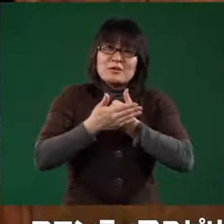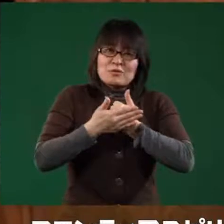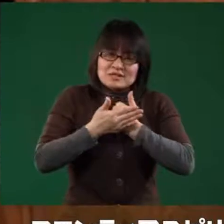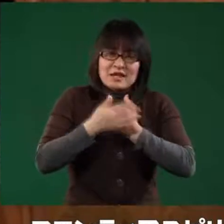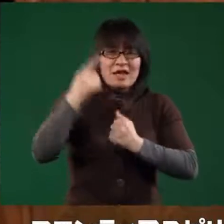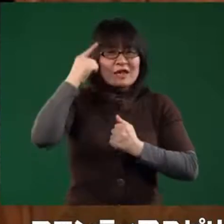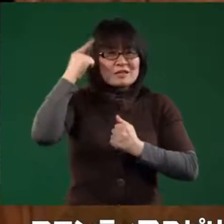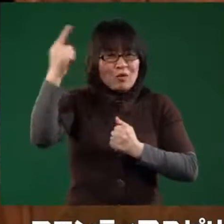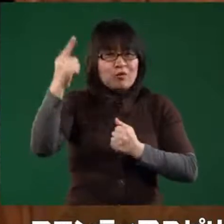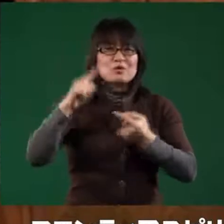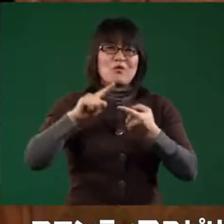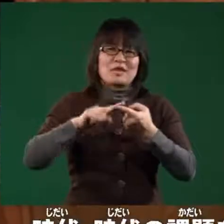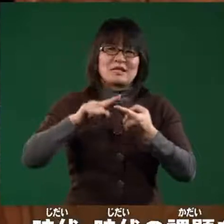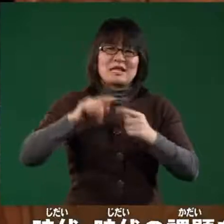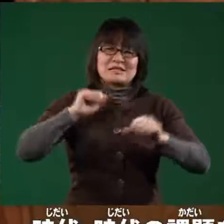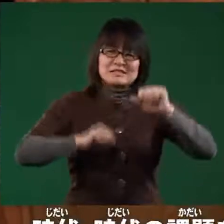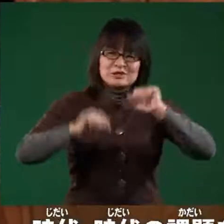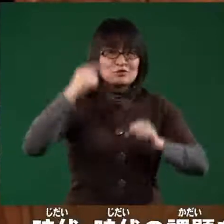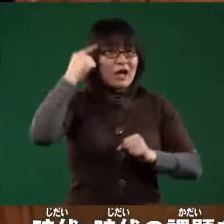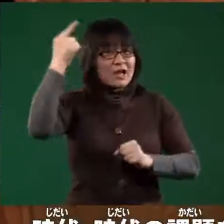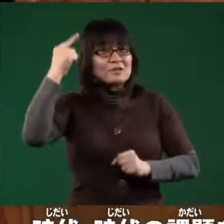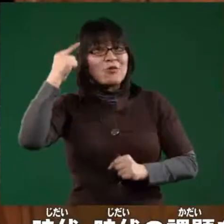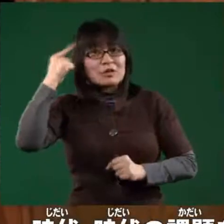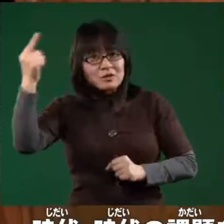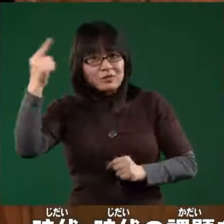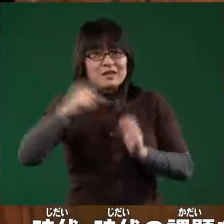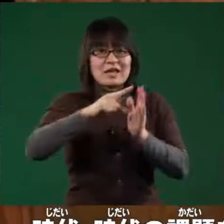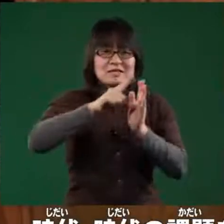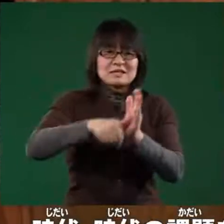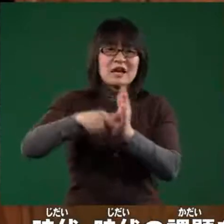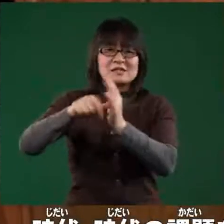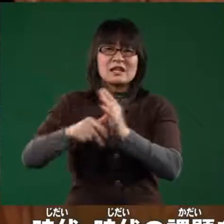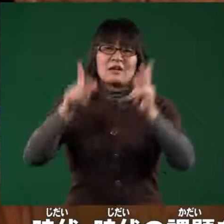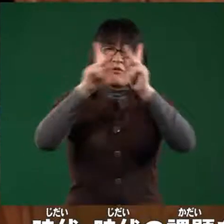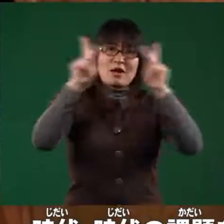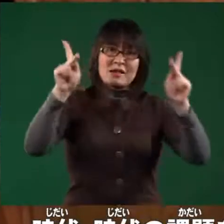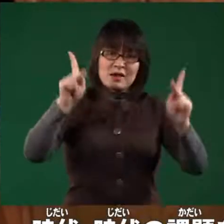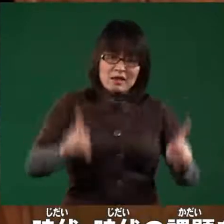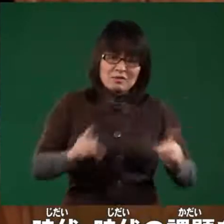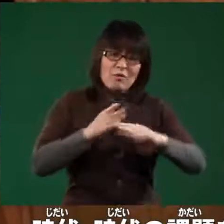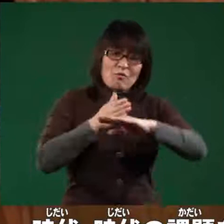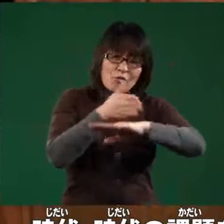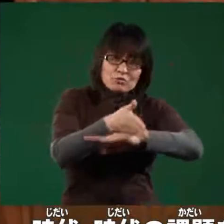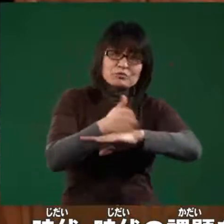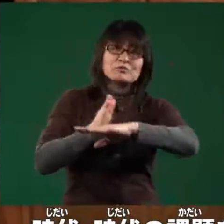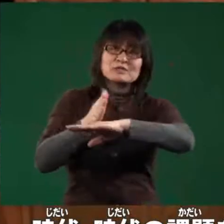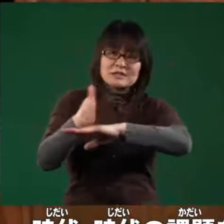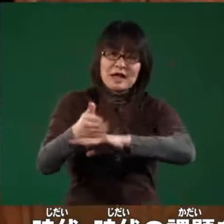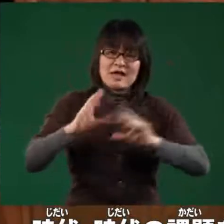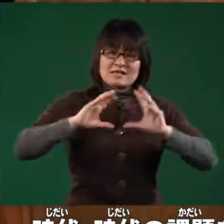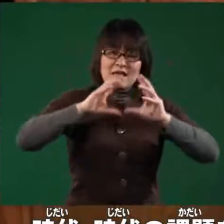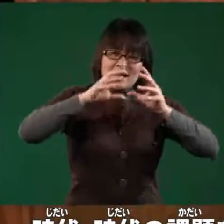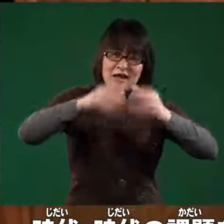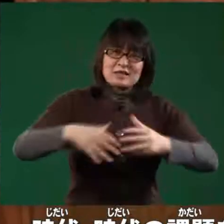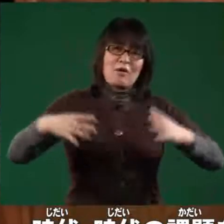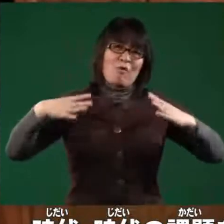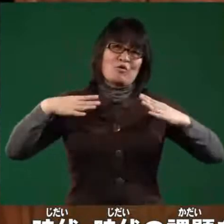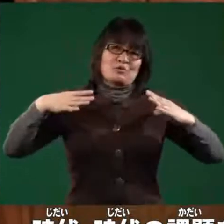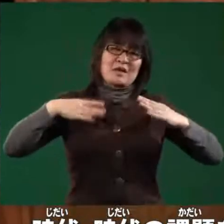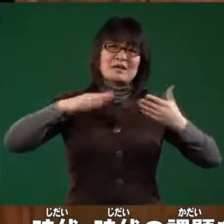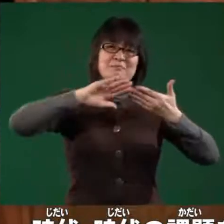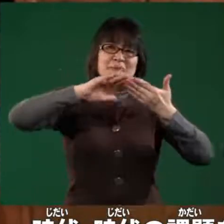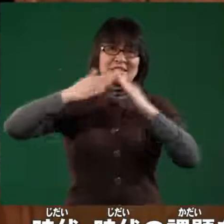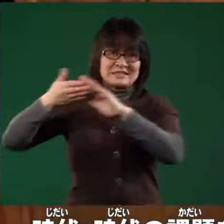的で自由な発想によって時代時代の課題を克服して、そして世界に誇るべき街へ